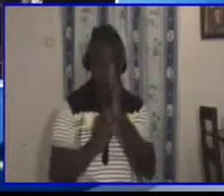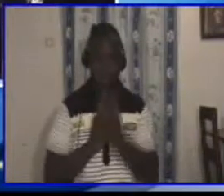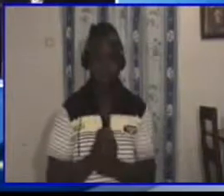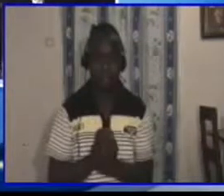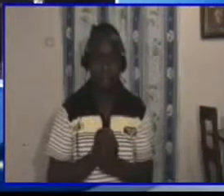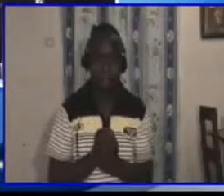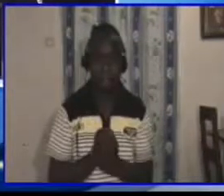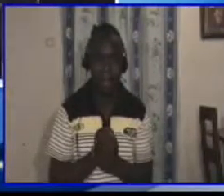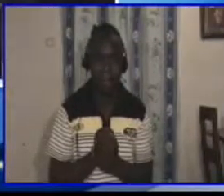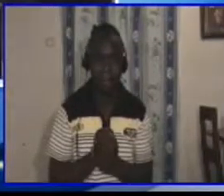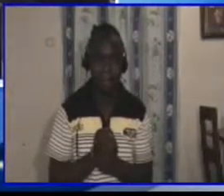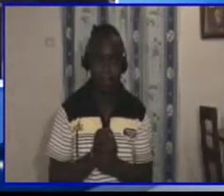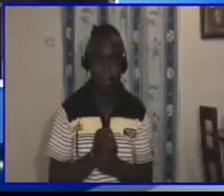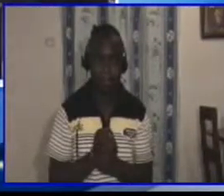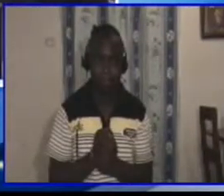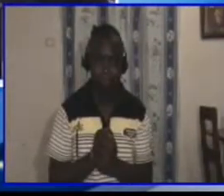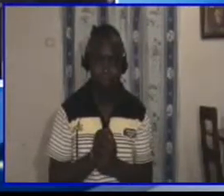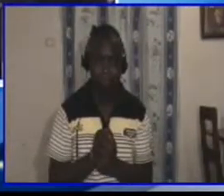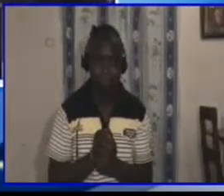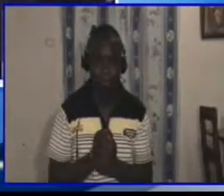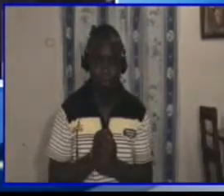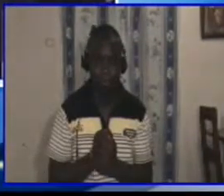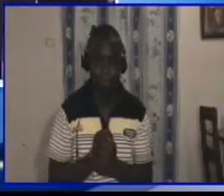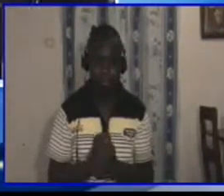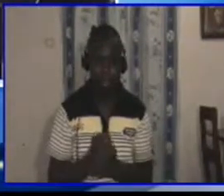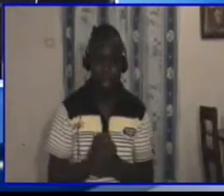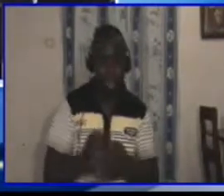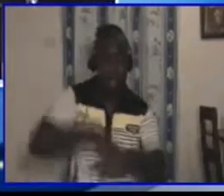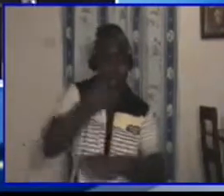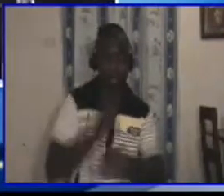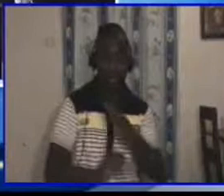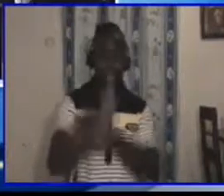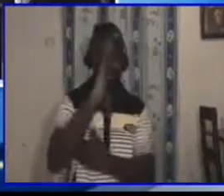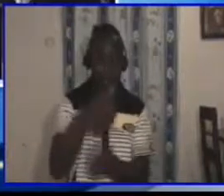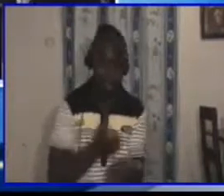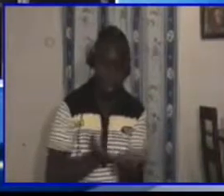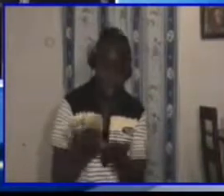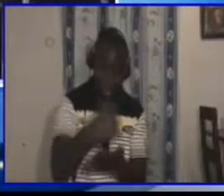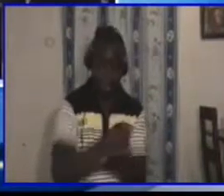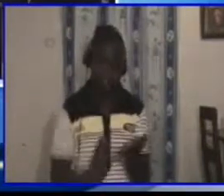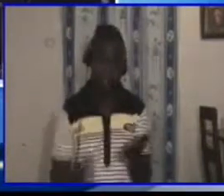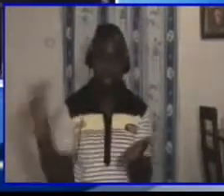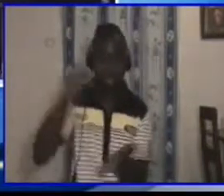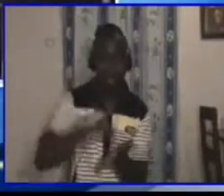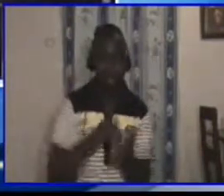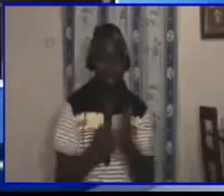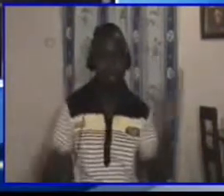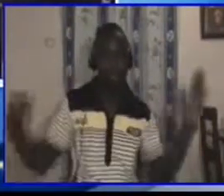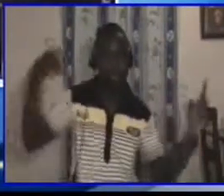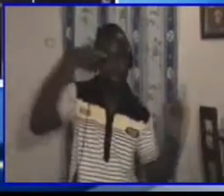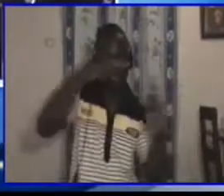secondo atti capitolo 15 dal verso 13